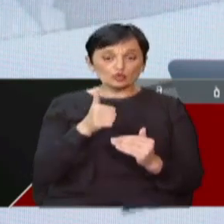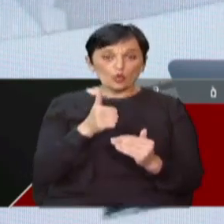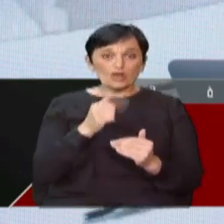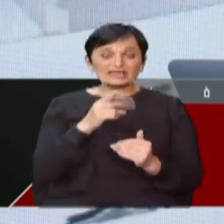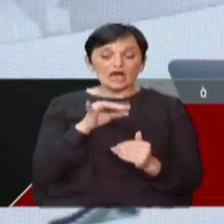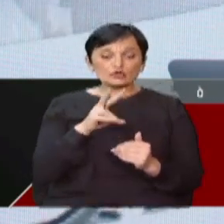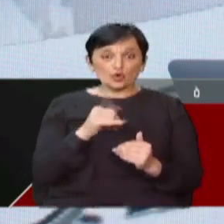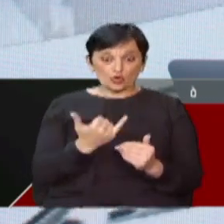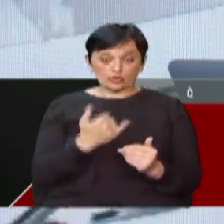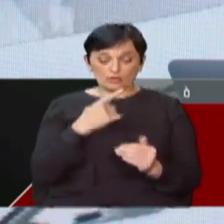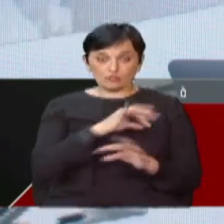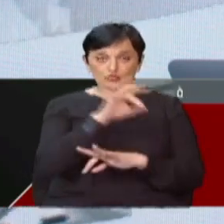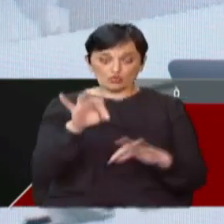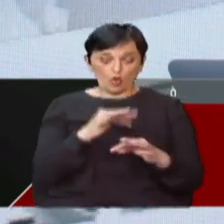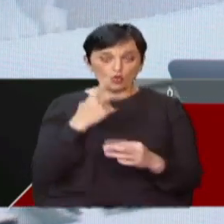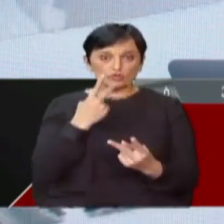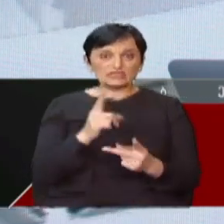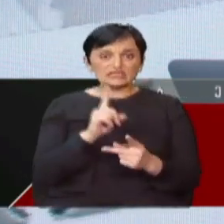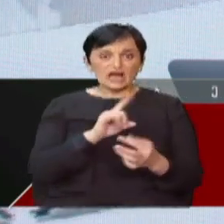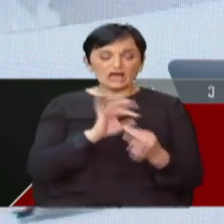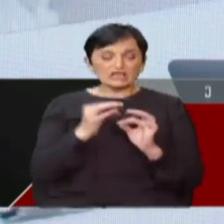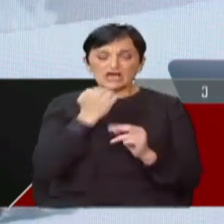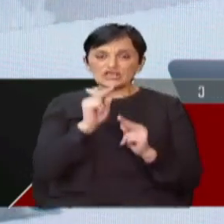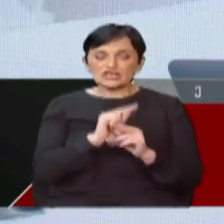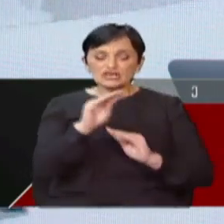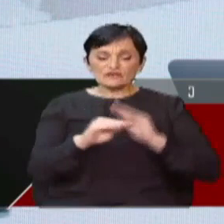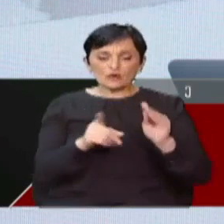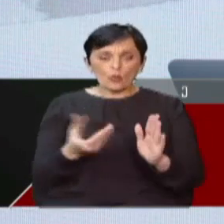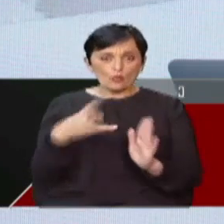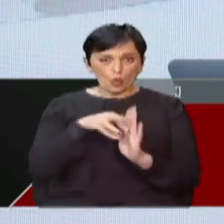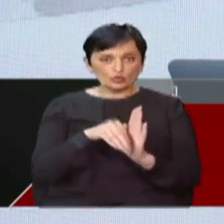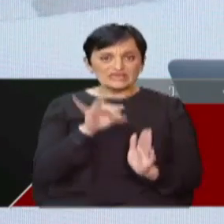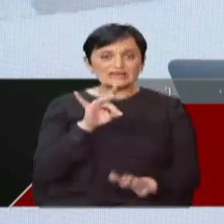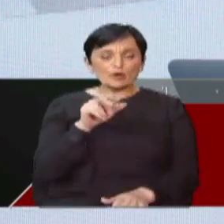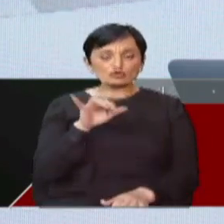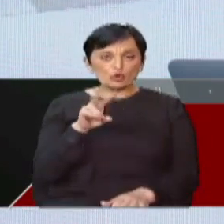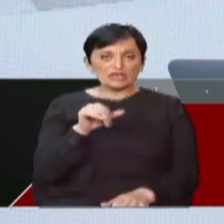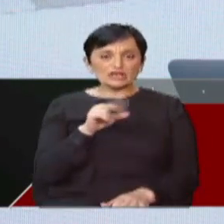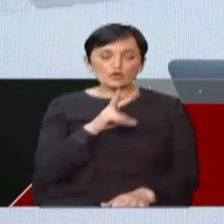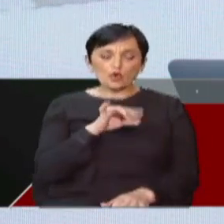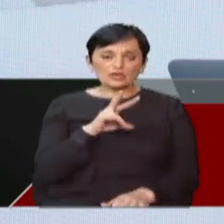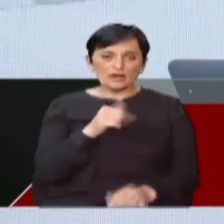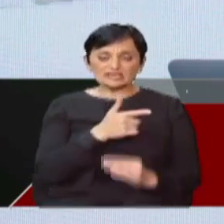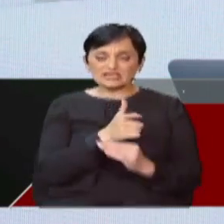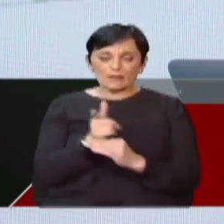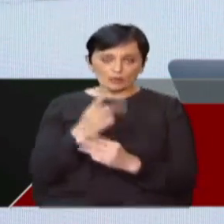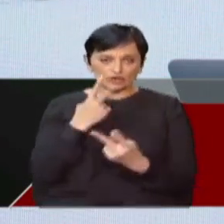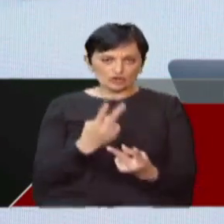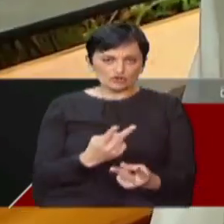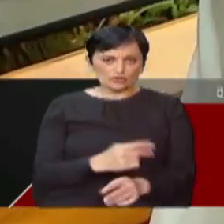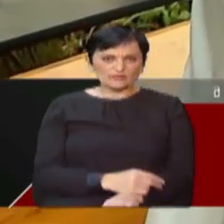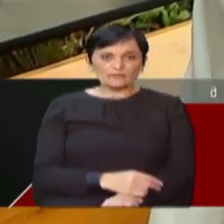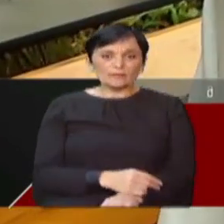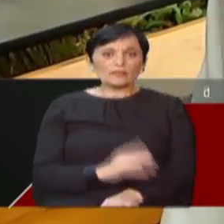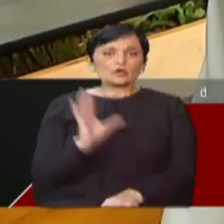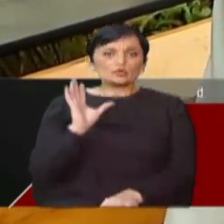ხდებიან თერჯოლელები მიმდინარე პროექტს და კონკრეტულად რა სახის ინფრასტრუქტურას მოიცავს ის? ნახეთ ირმა ჭოლაძისა და დავით ლორთუფაინძის რეპორტაჟი. Sul